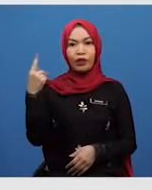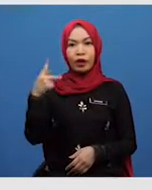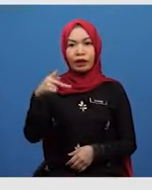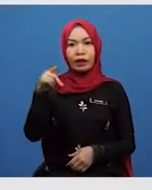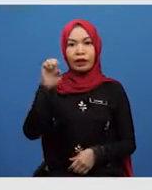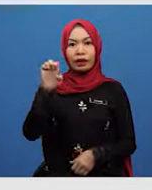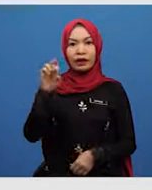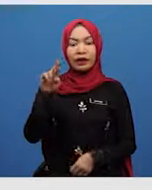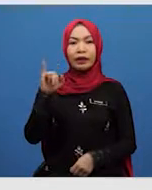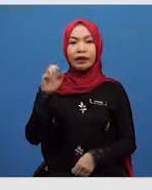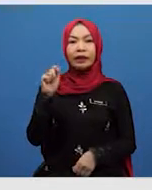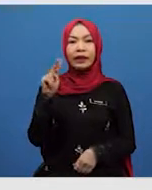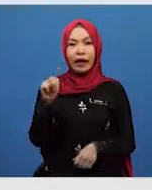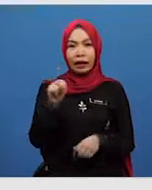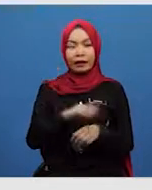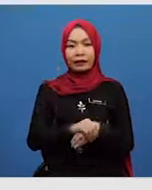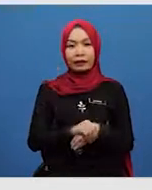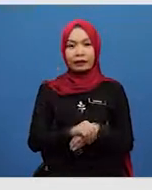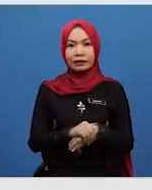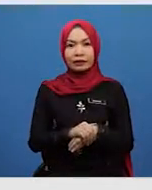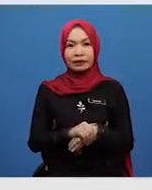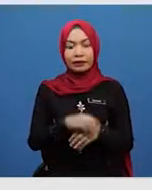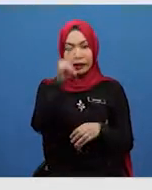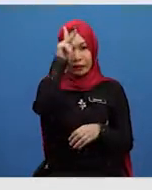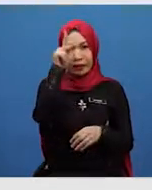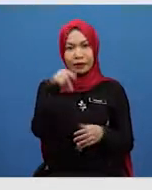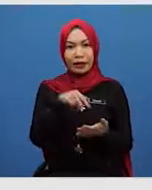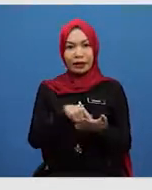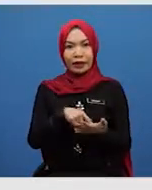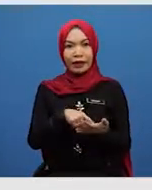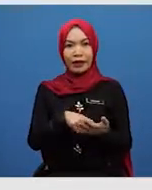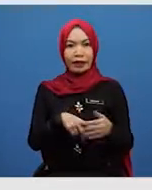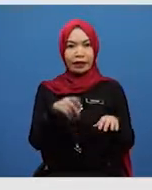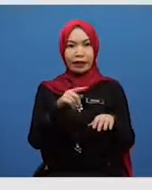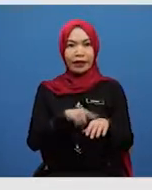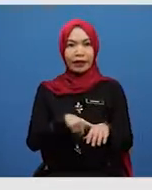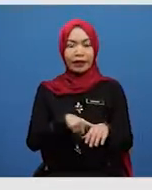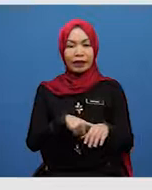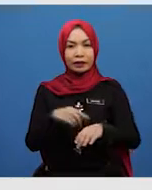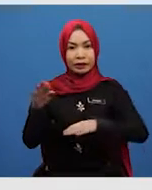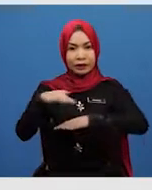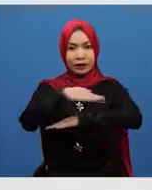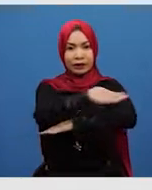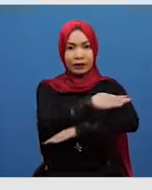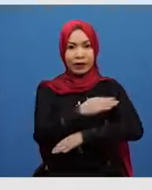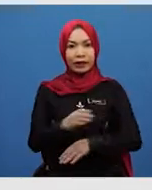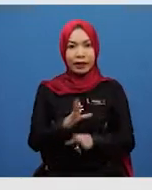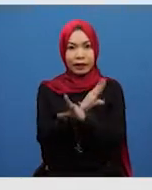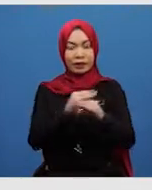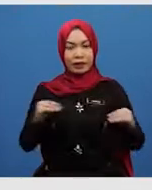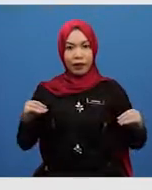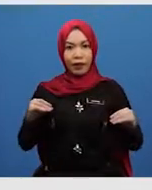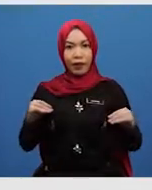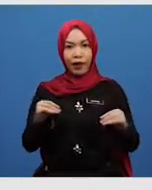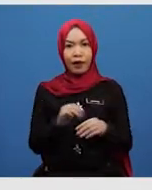merupakan antara kerajaan yang terletak di sekitar sungai Serawak dan berpusat di Shan tubuh